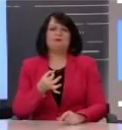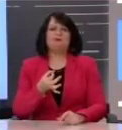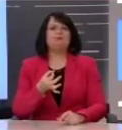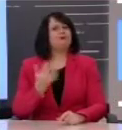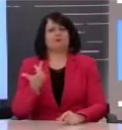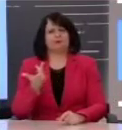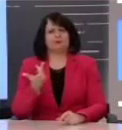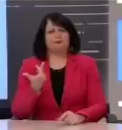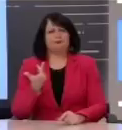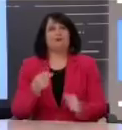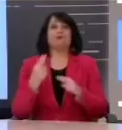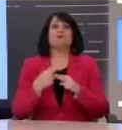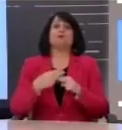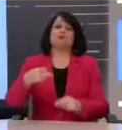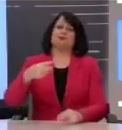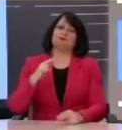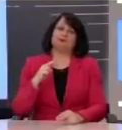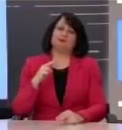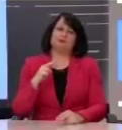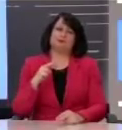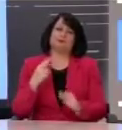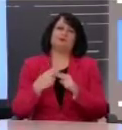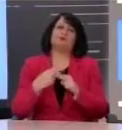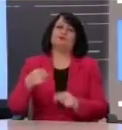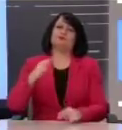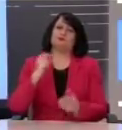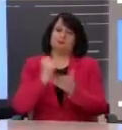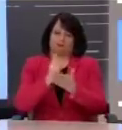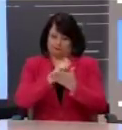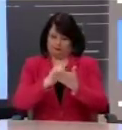είναι ότι η επίσημη απάντηση, η επίσημη επιστολή